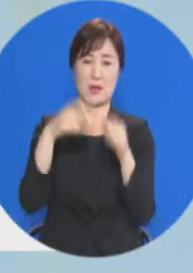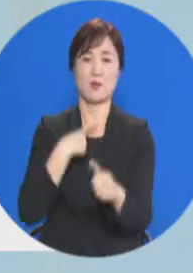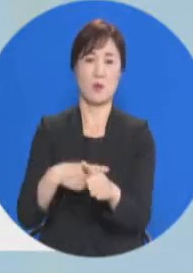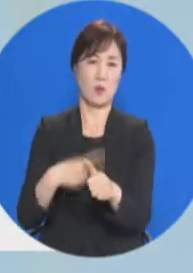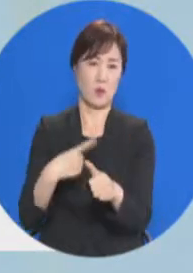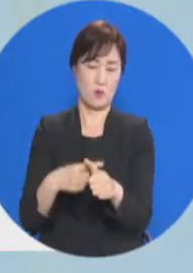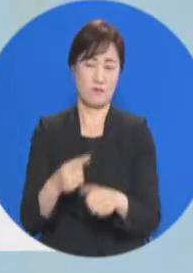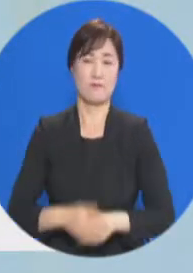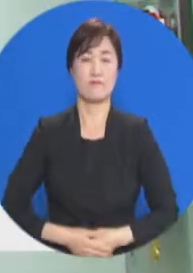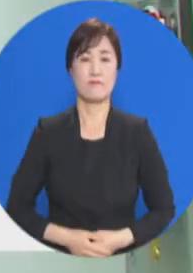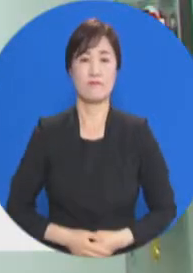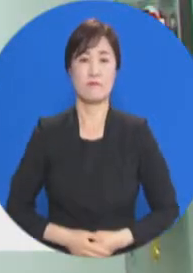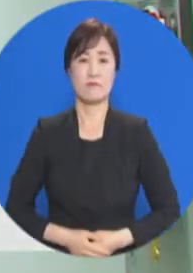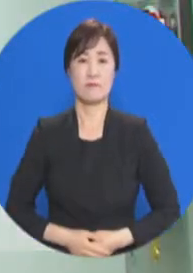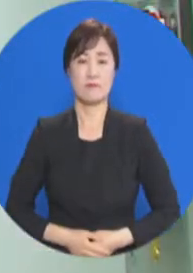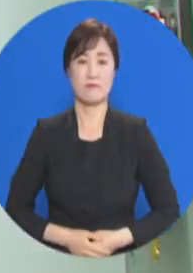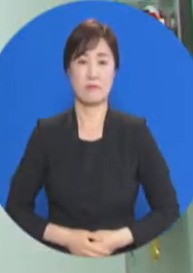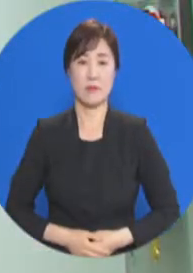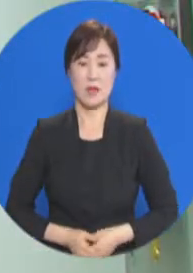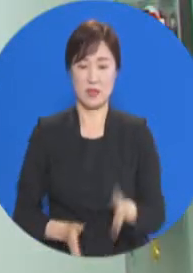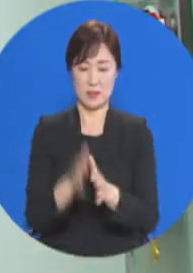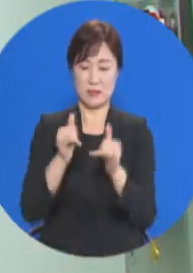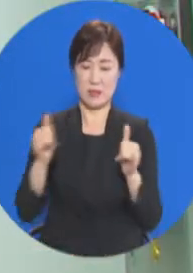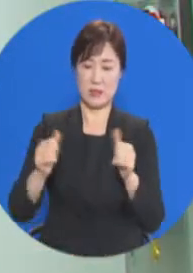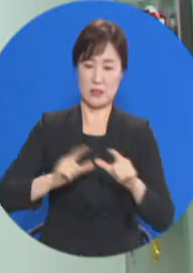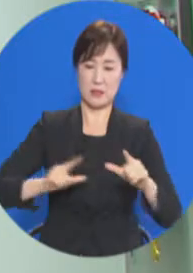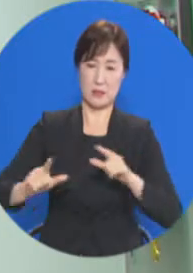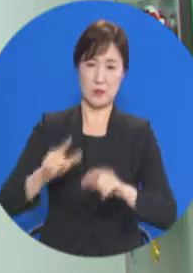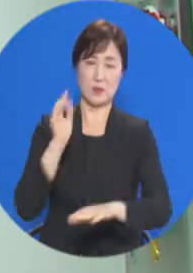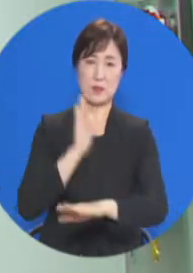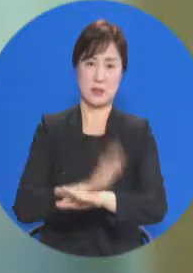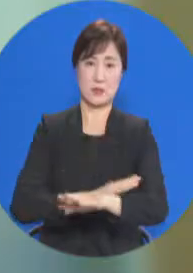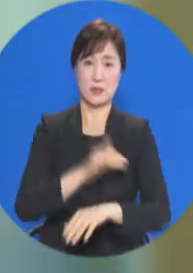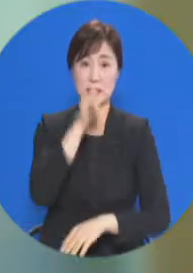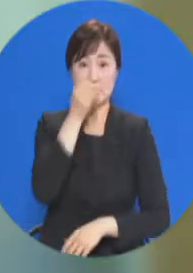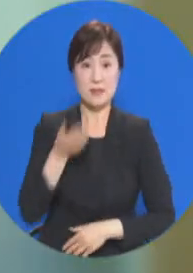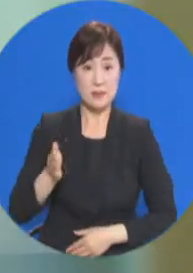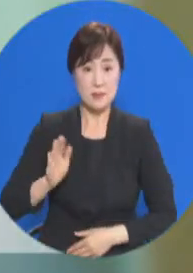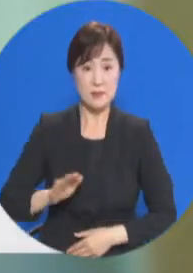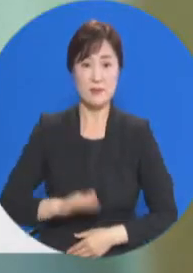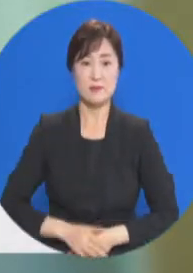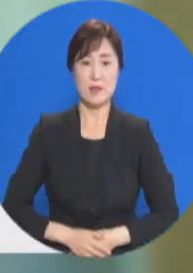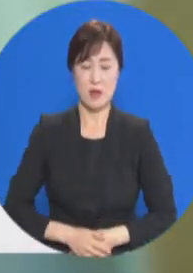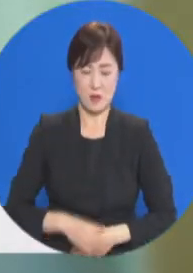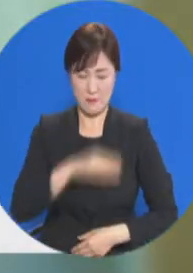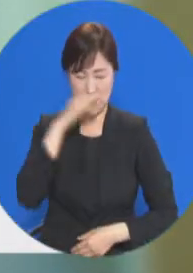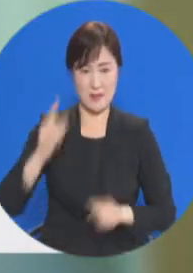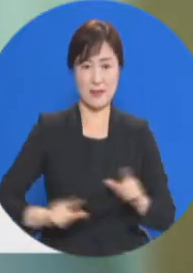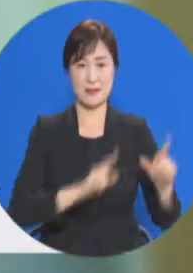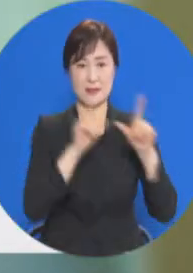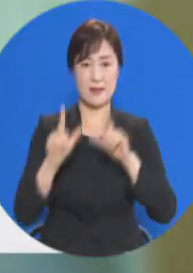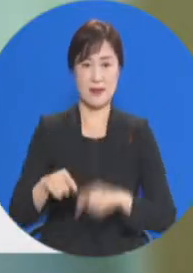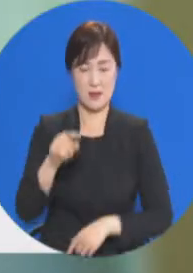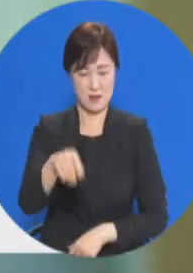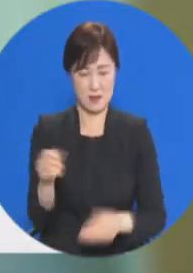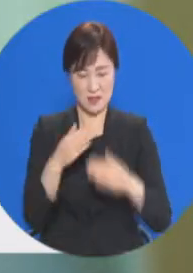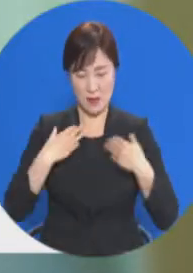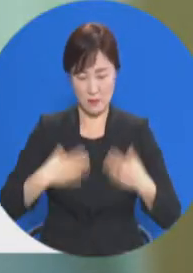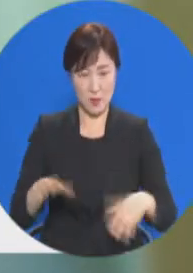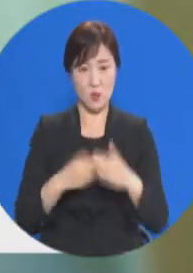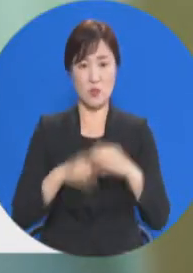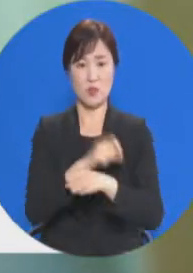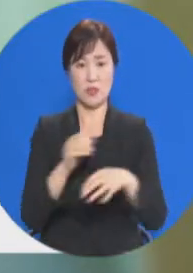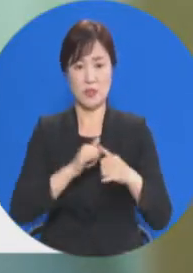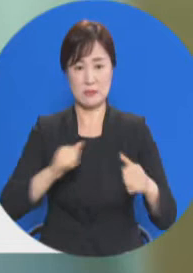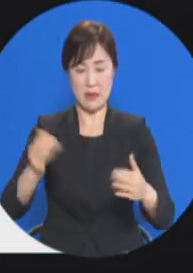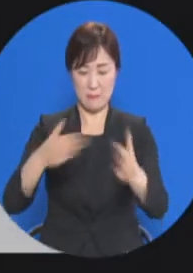논란을 일으켰습니다. 민원인의 태도를 문제 삼기도 했지만 똑바로 살아. 마음 공무원 약한 공무원 잡고 말 함부로 들고